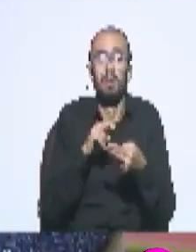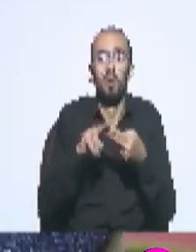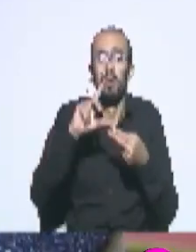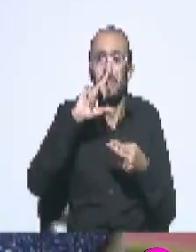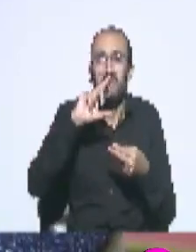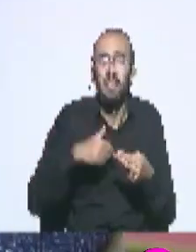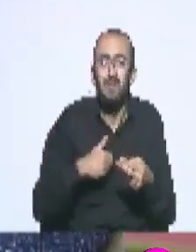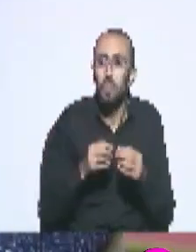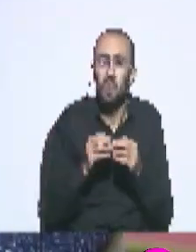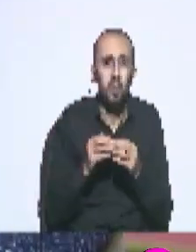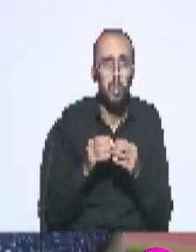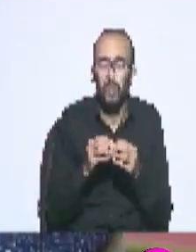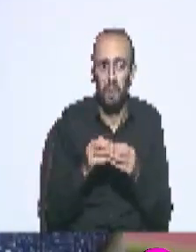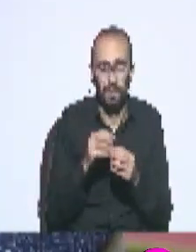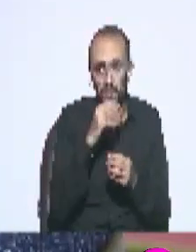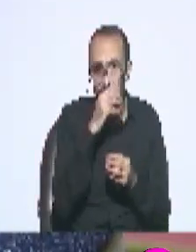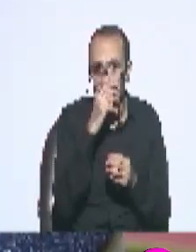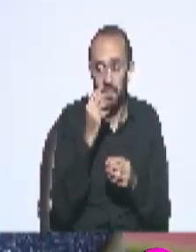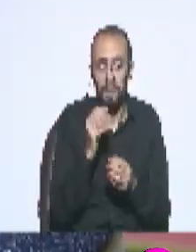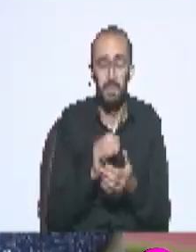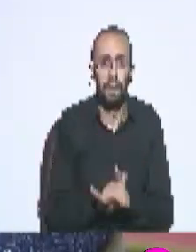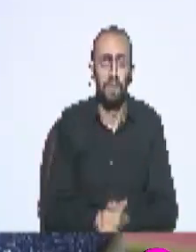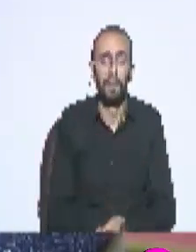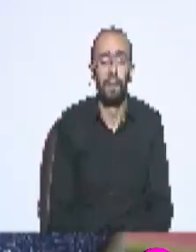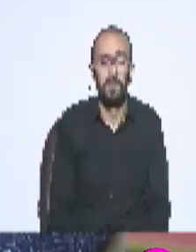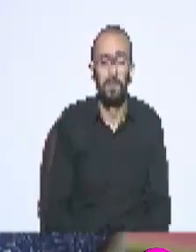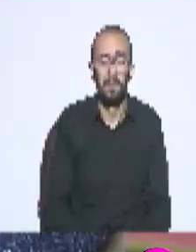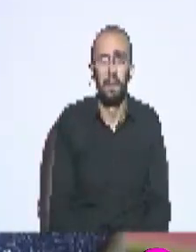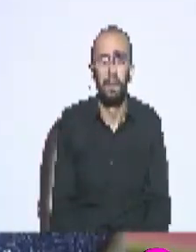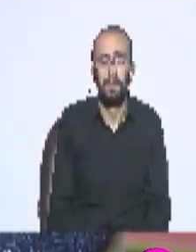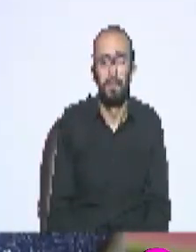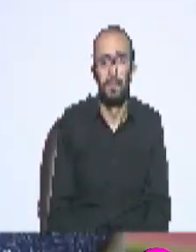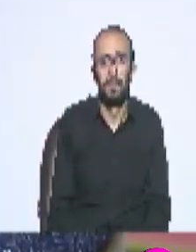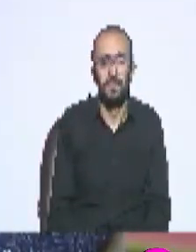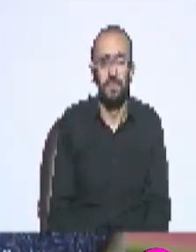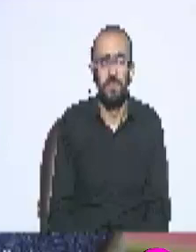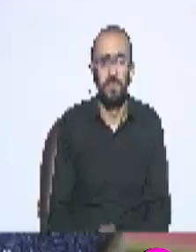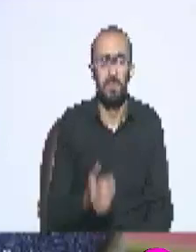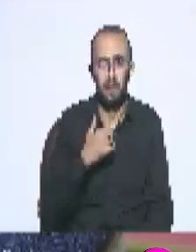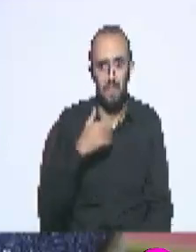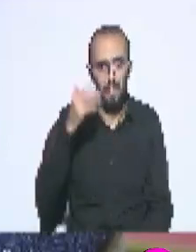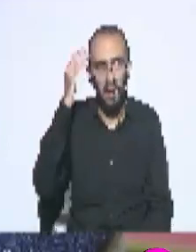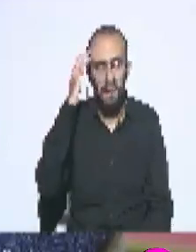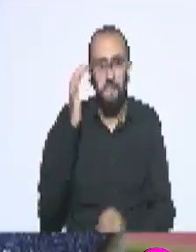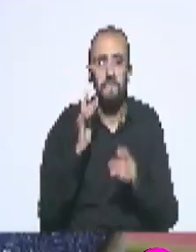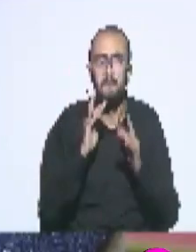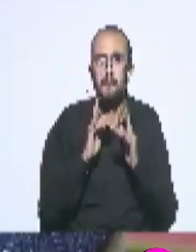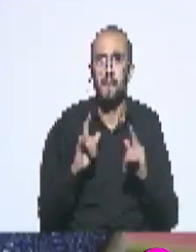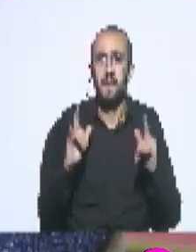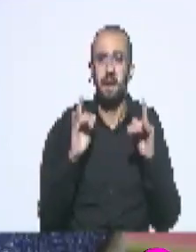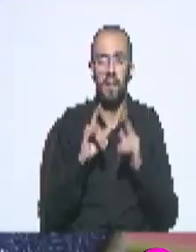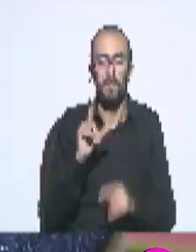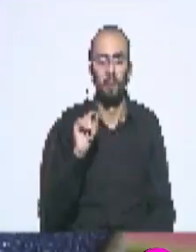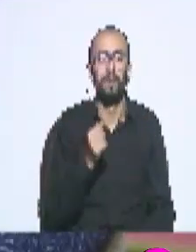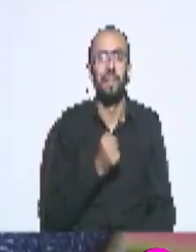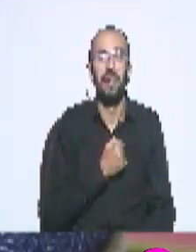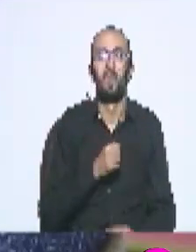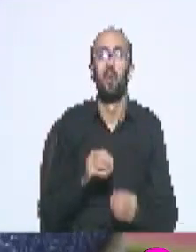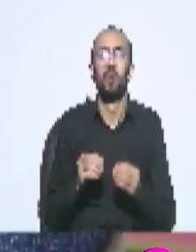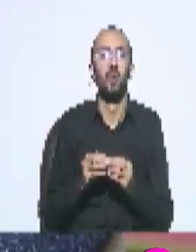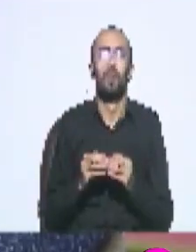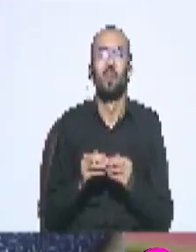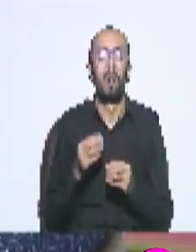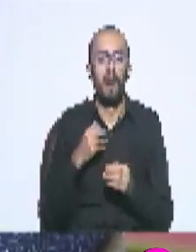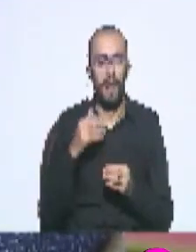الذات هو ان انا ابقى حاطط ايدي ومالي ايدي كويس وعارف كويس مميزاتي وعارف